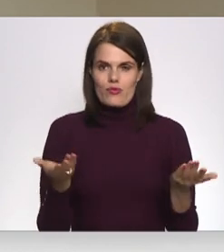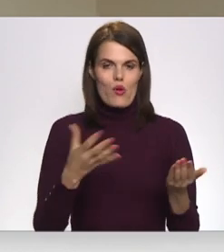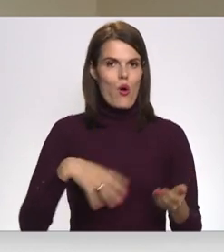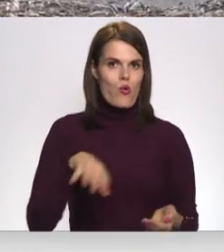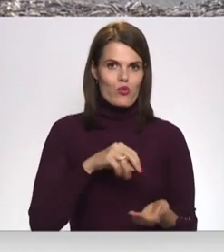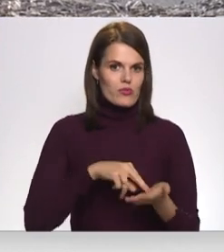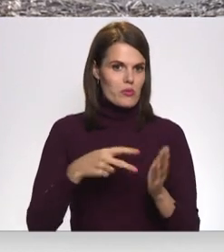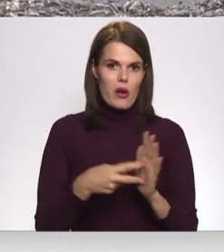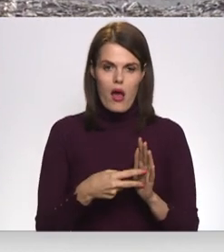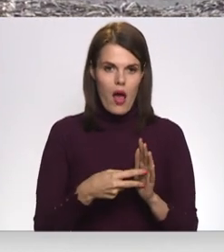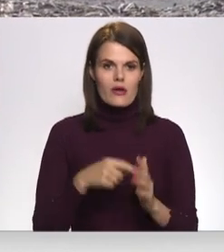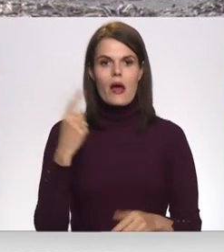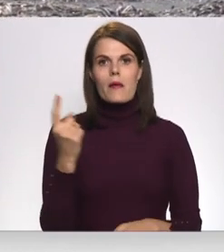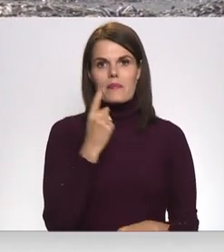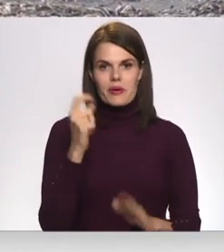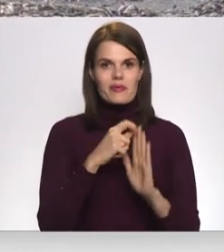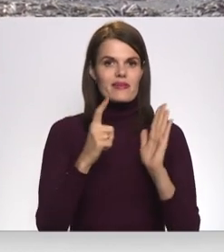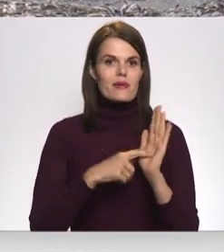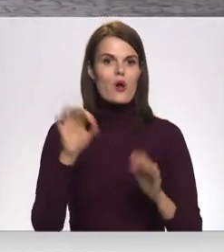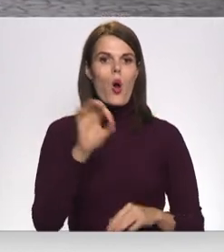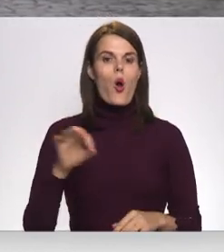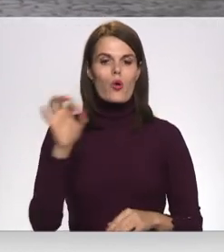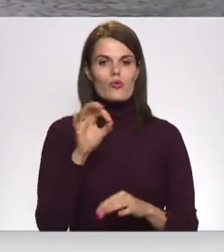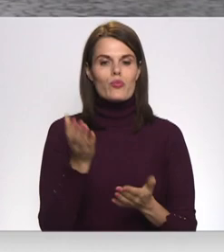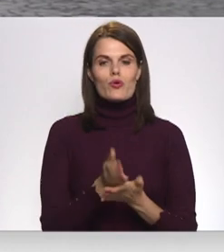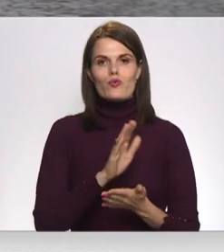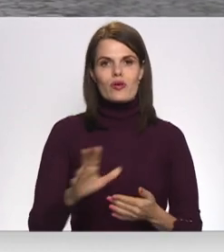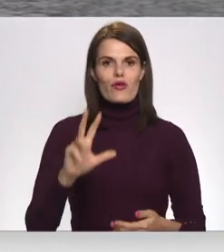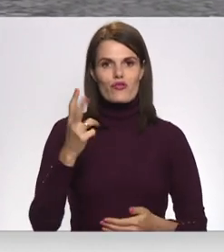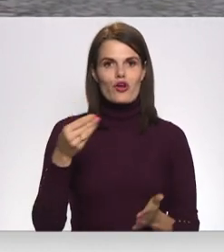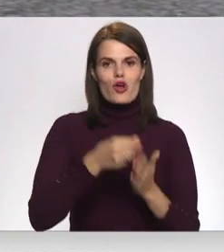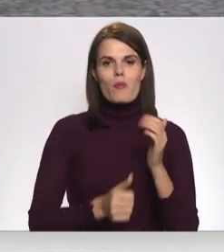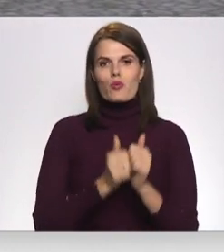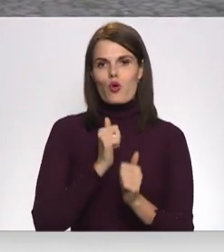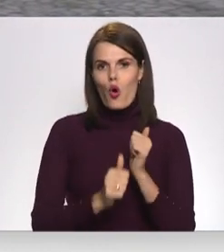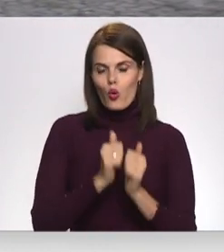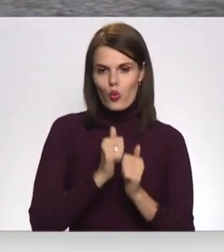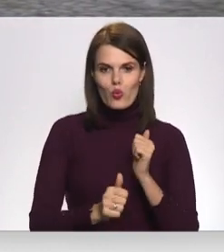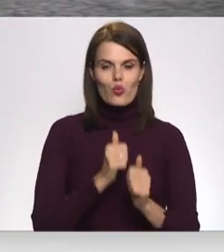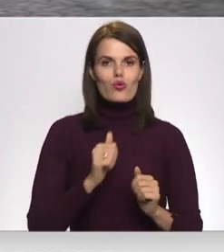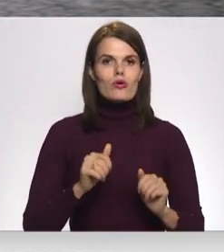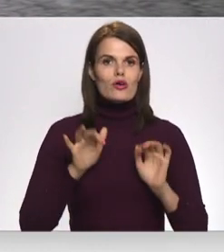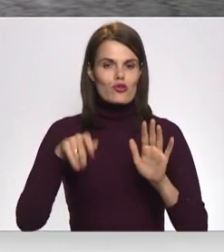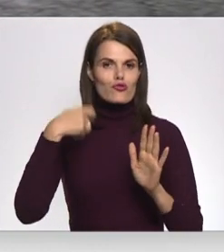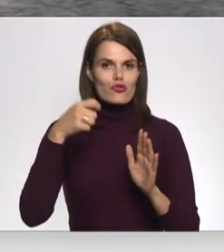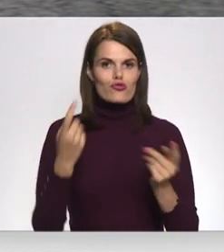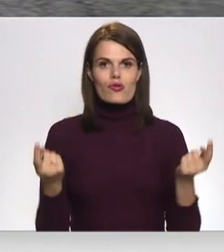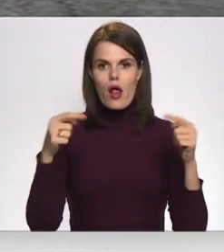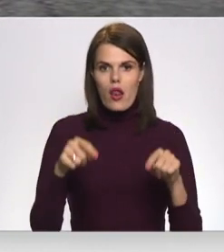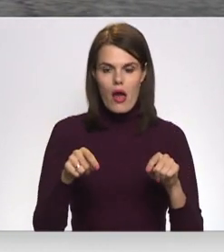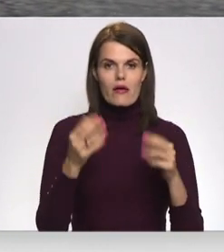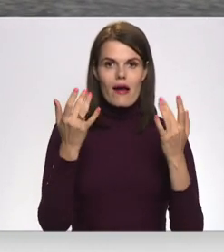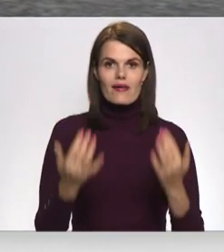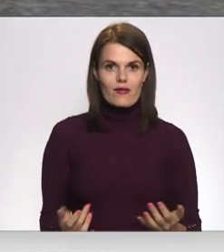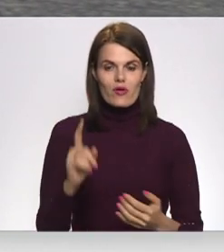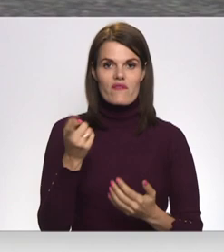paredzēts. Pirmdien, 17. oktobrī, noslēdzies jau trešais iepirkuma konkurss. Sižeta veidošanas laikā tā rezultāti